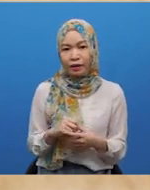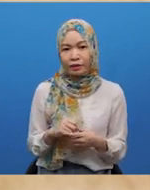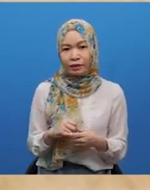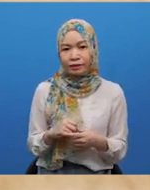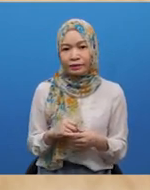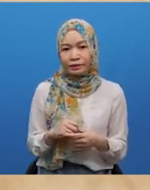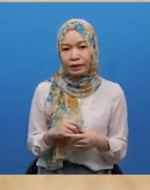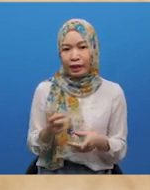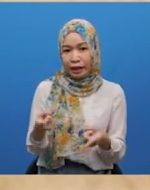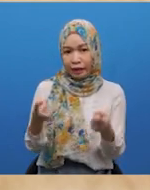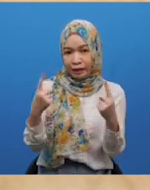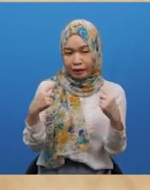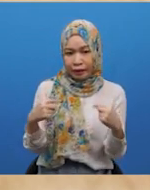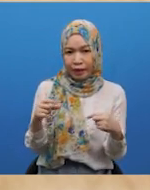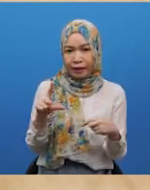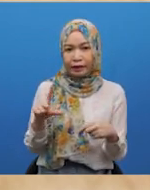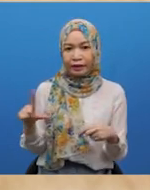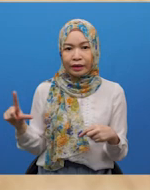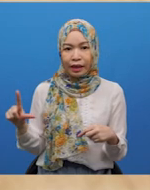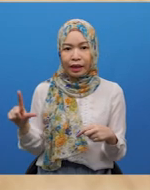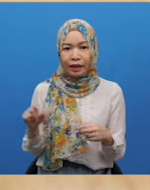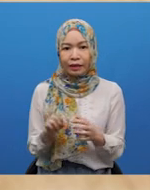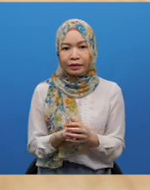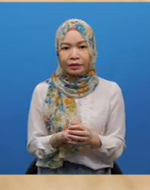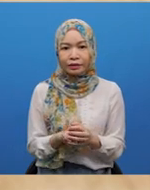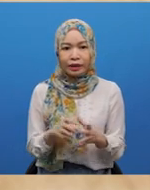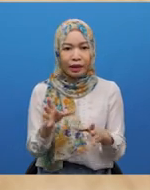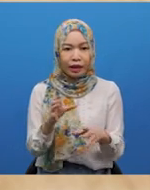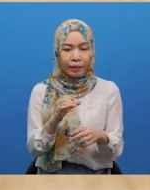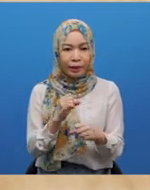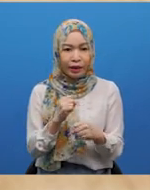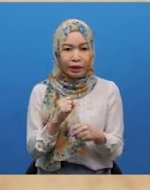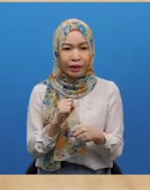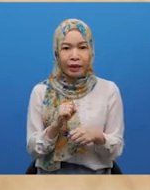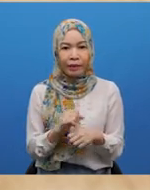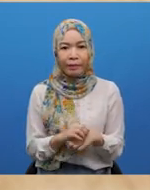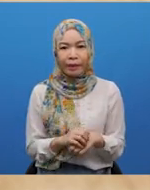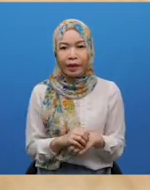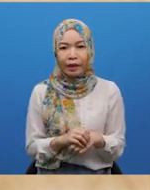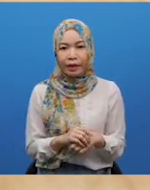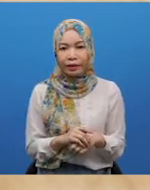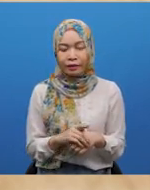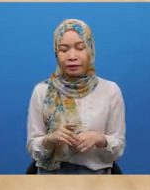kerajaan. Datanglah kepada suatu masa,